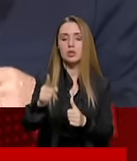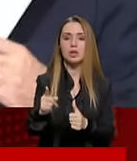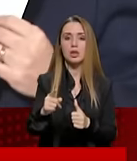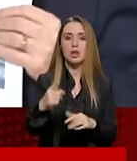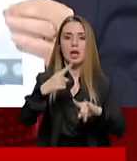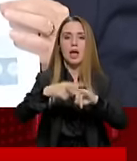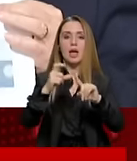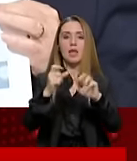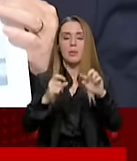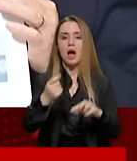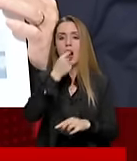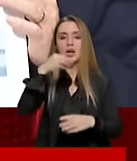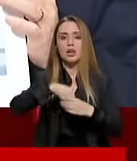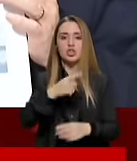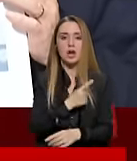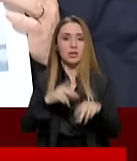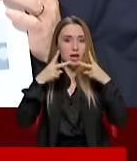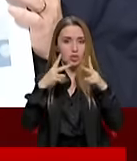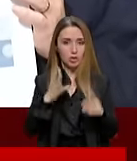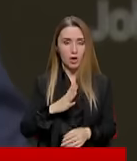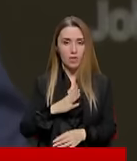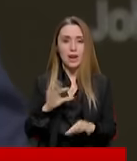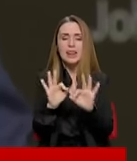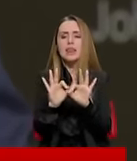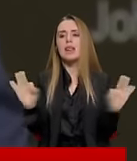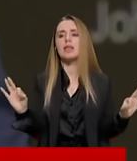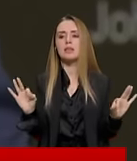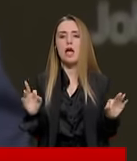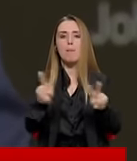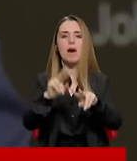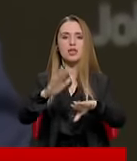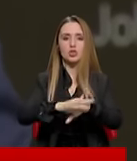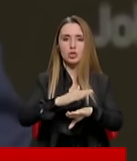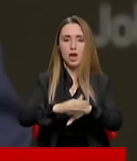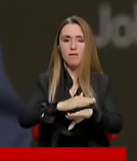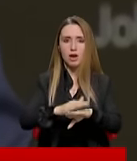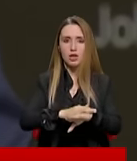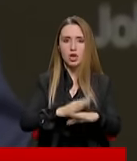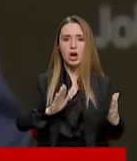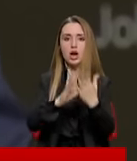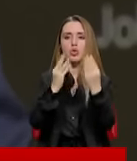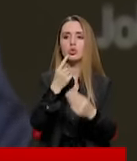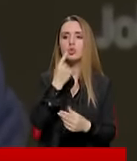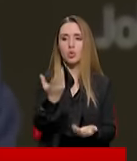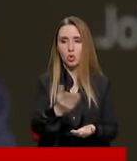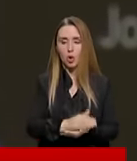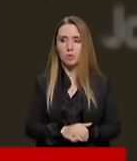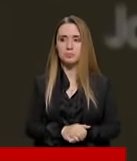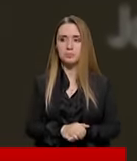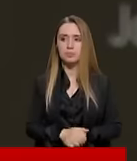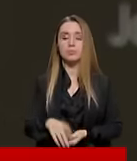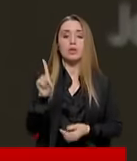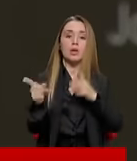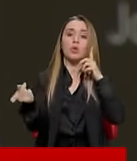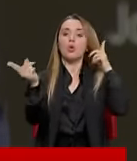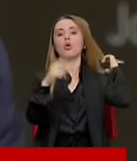hdp'den Ankara için aday açıklaması net bir şekilde Mansur Yavaş şa karşı olduklarını söylüyorlar bir